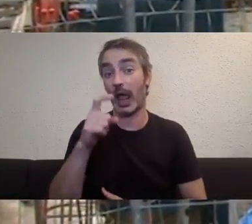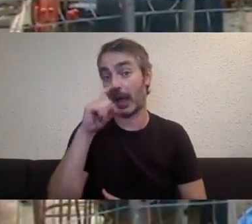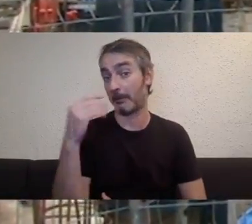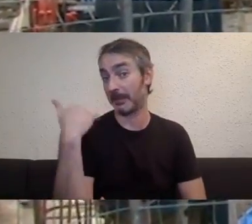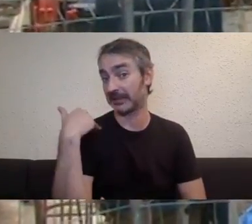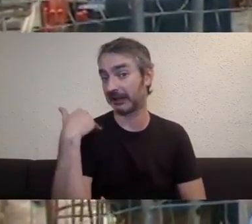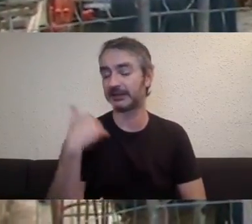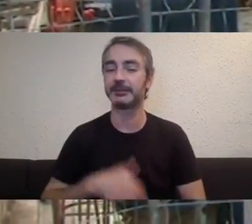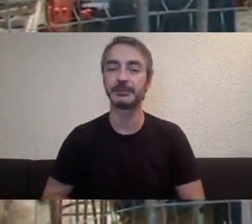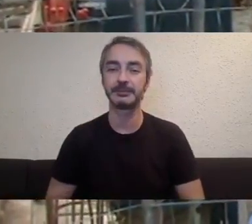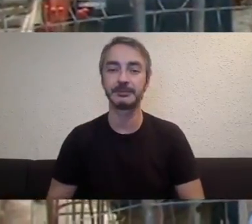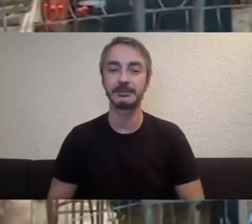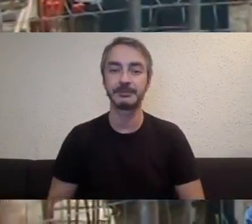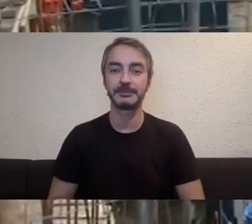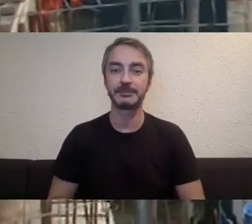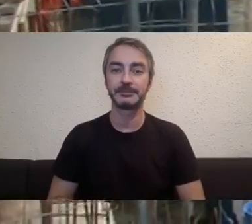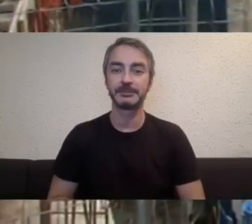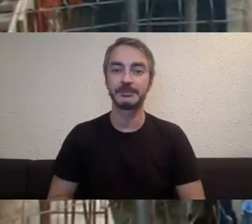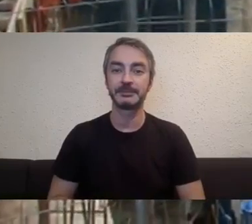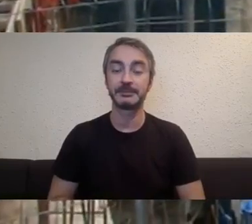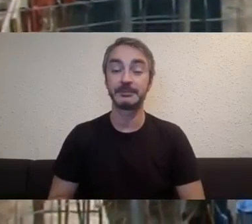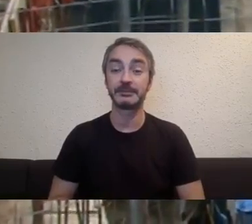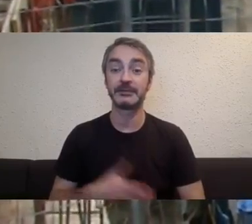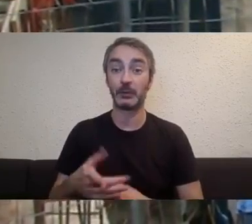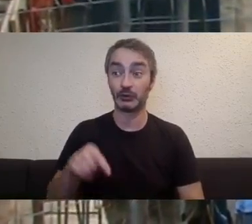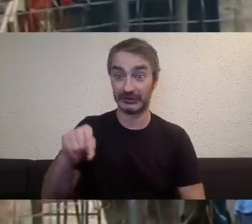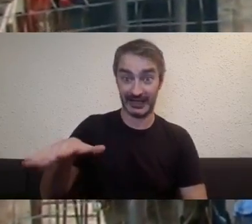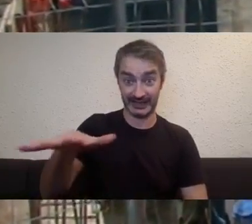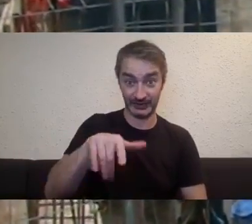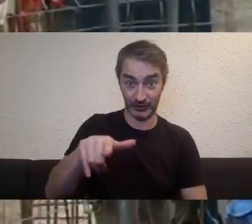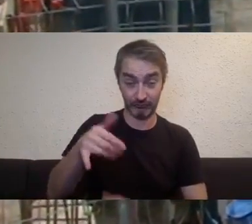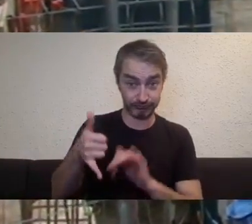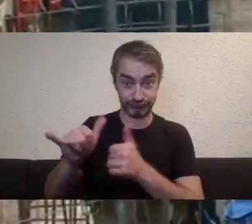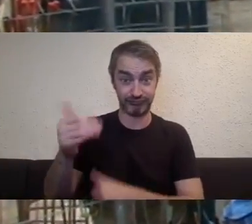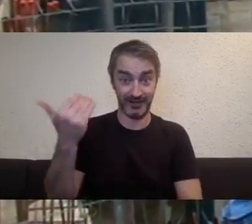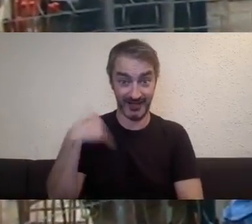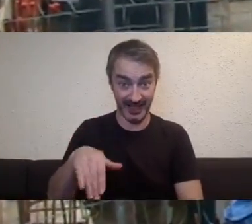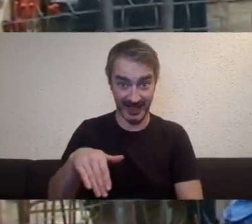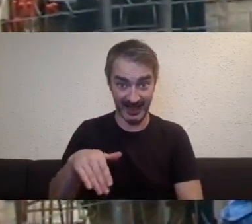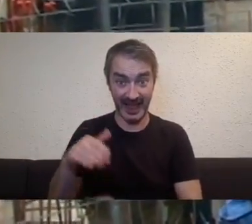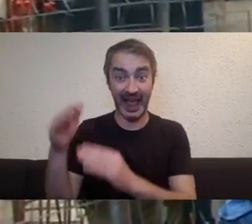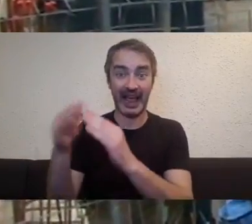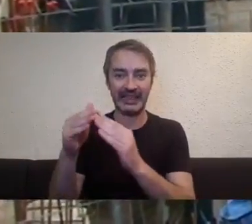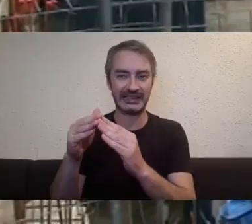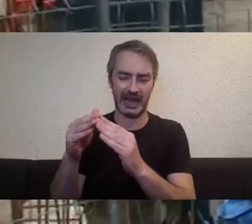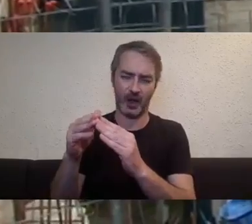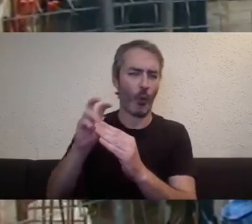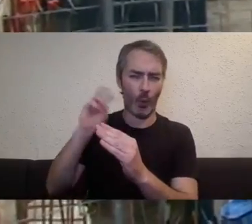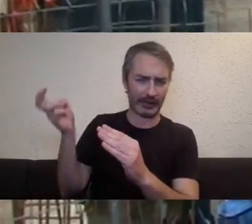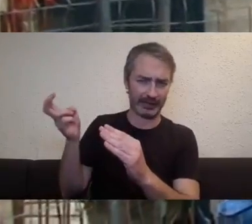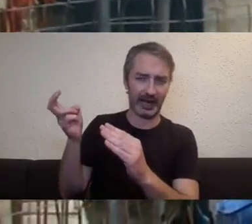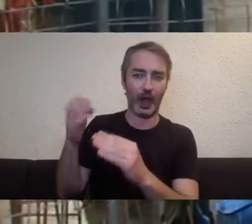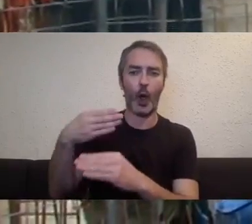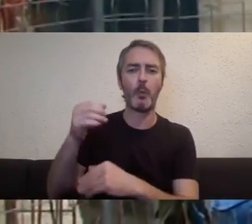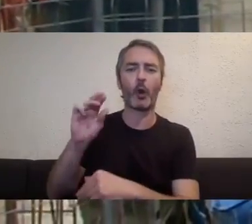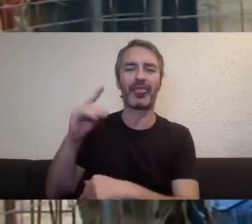fins al juliol de l'any passat. Llavors, això d'aquí, després del desallotjament d'unes cases que no hem visitat,